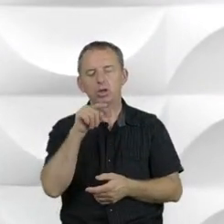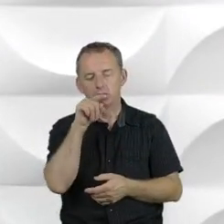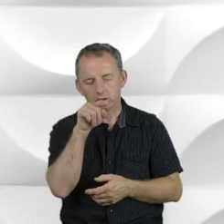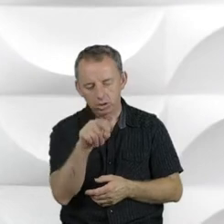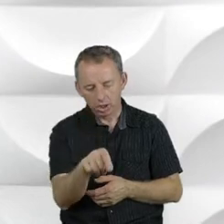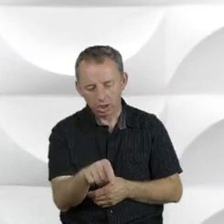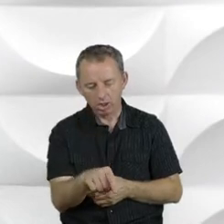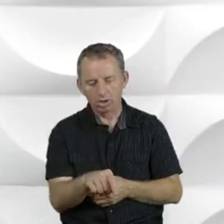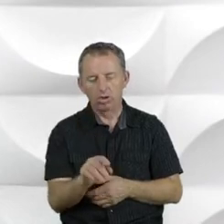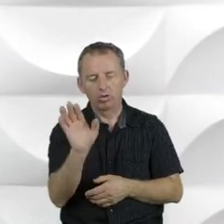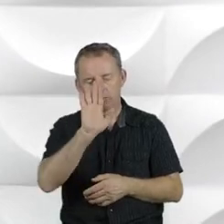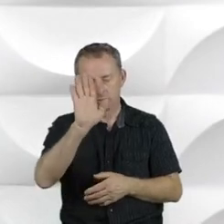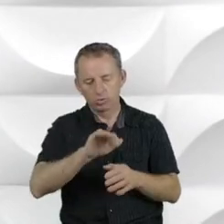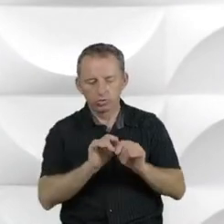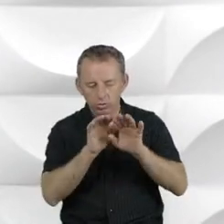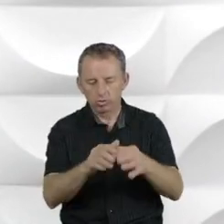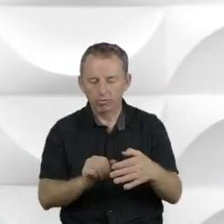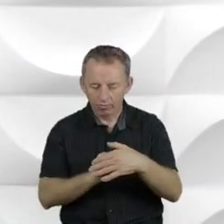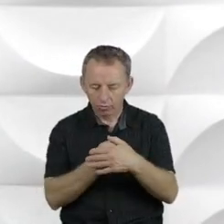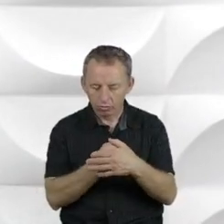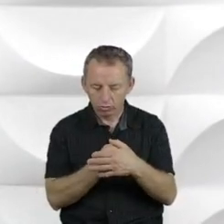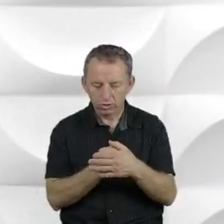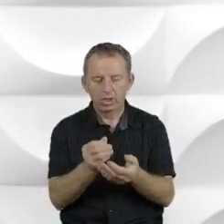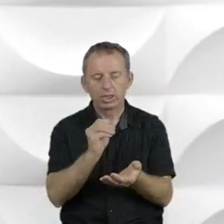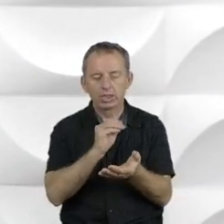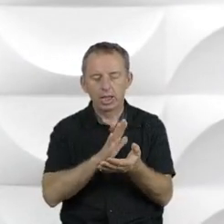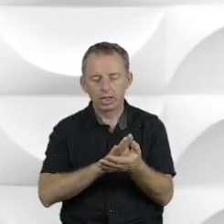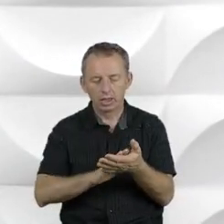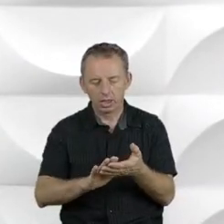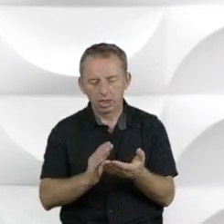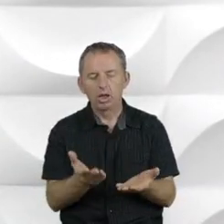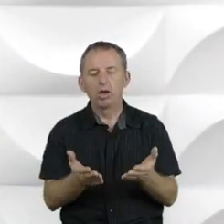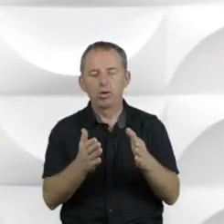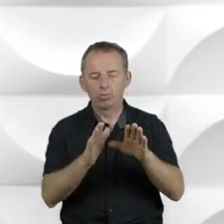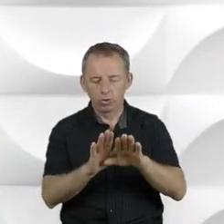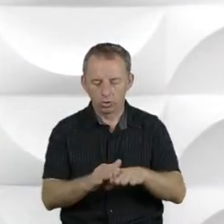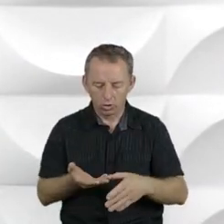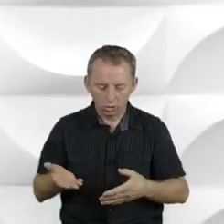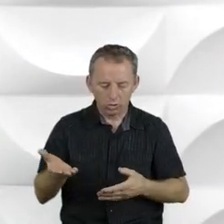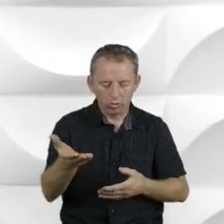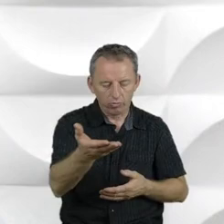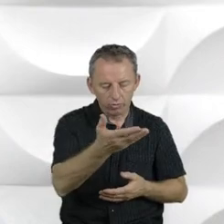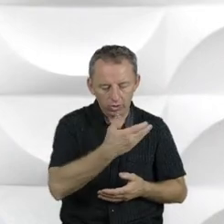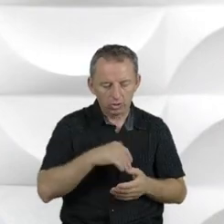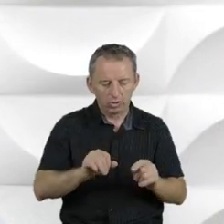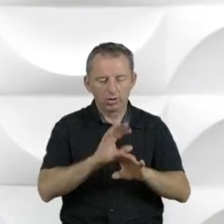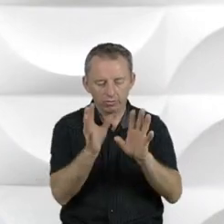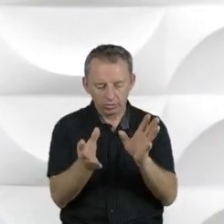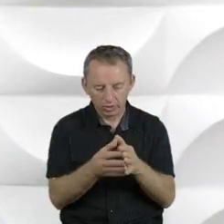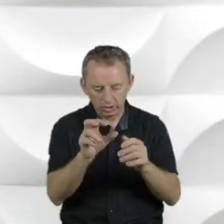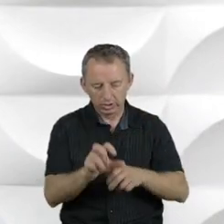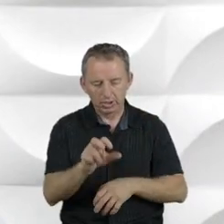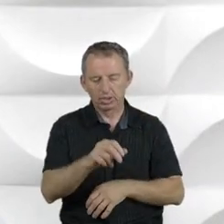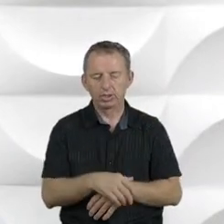wód żywych za darmo. Błogosław nas dlatego wszystkich,